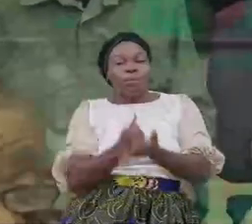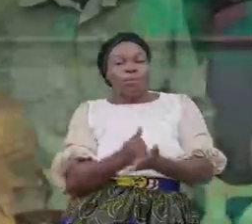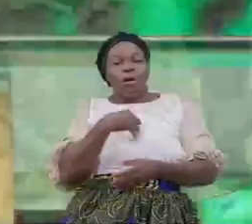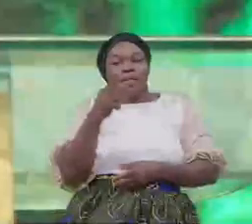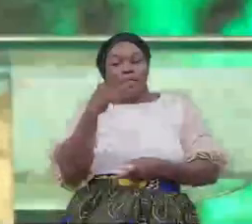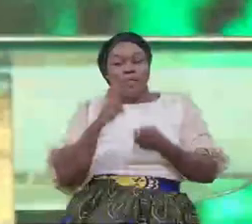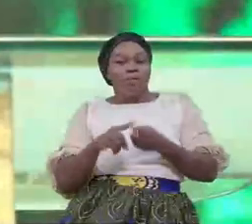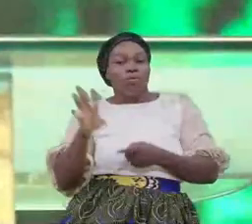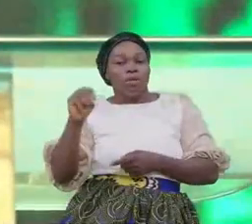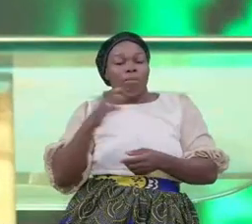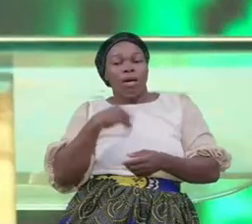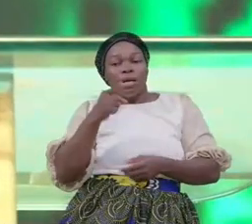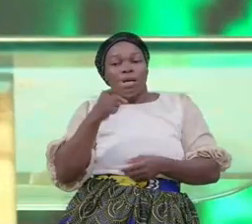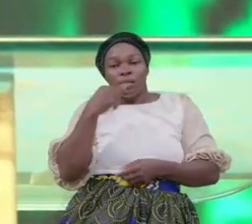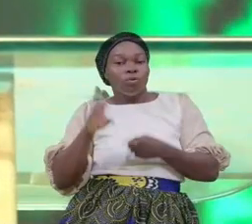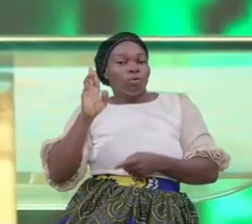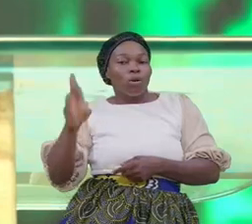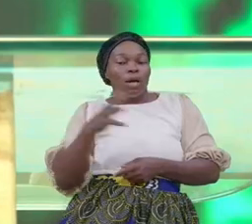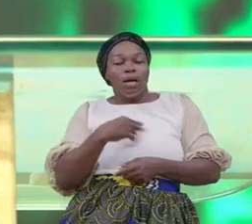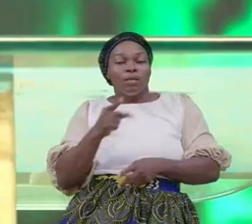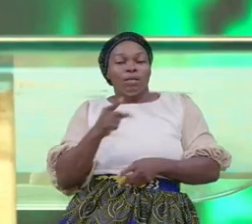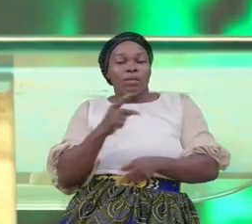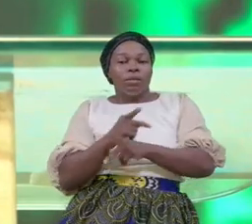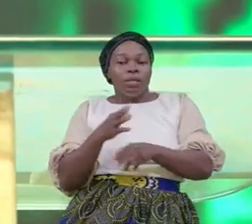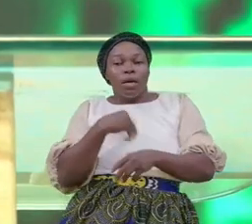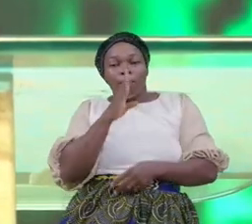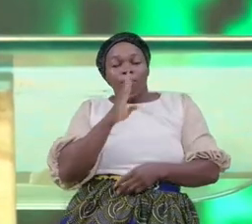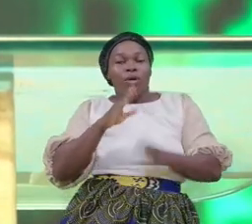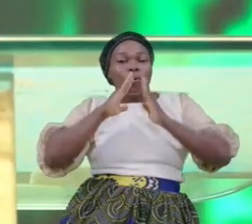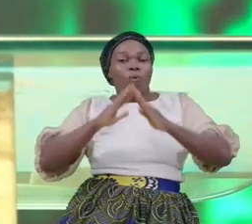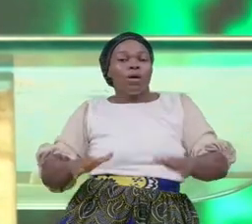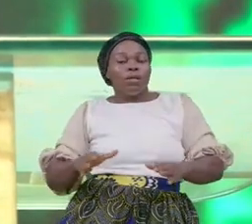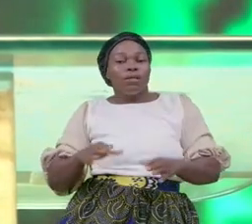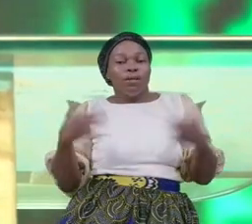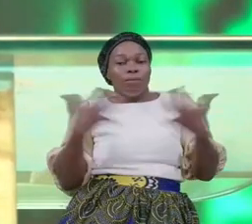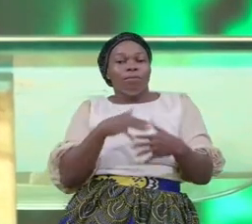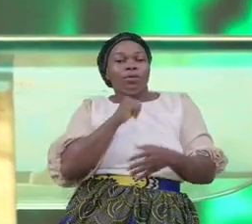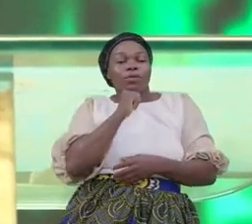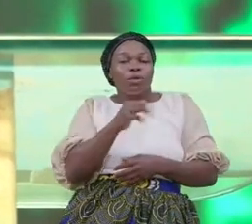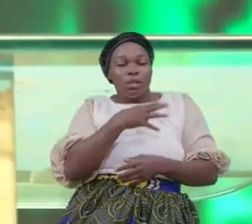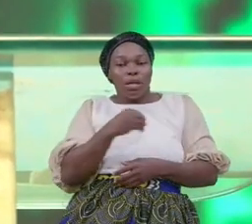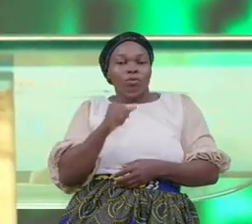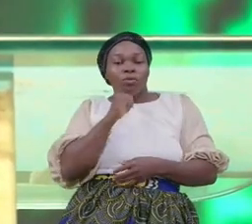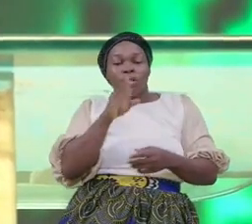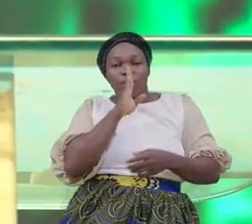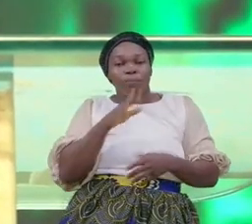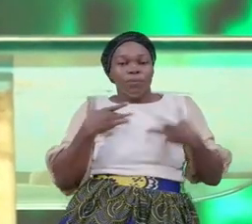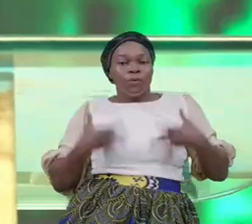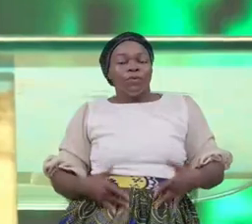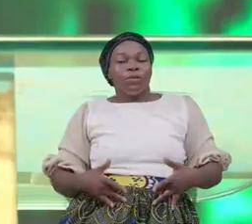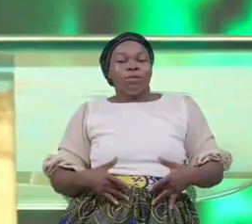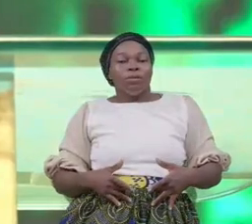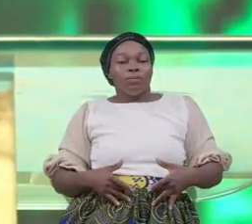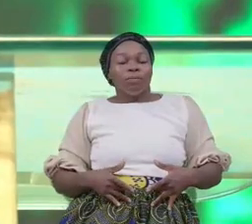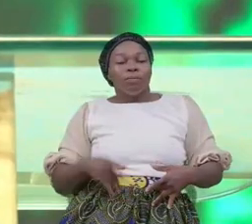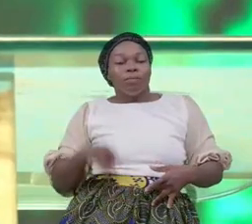Et dis-lui, sois tranquille, ne crains rien et que ton cœur ne s'alarme pas